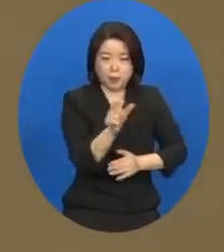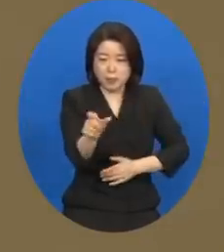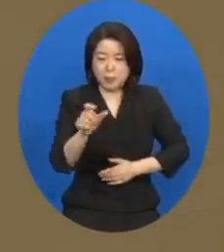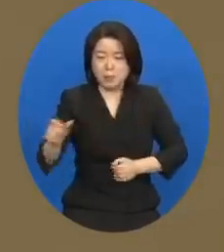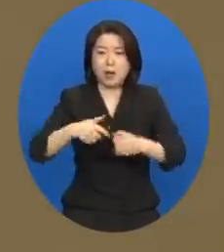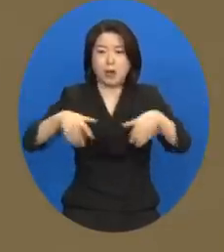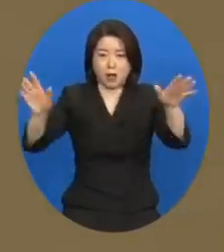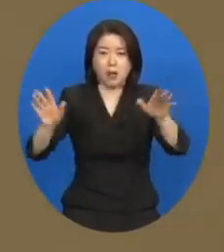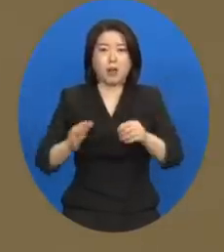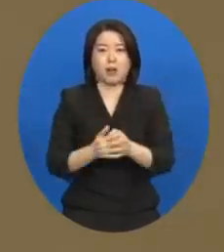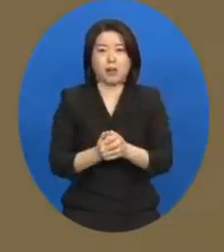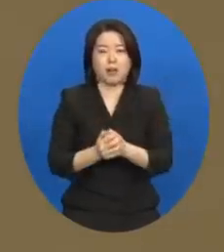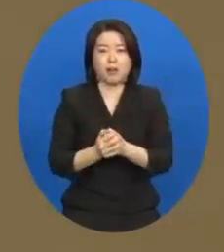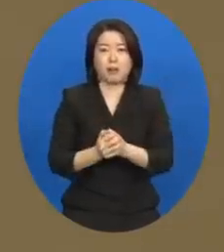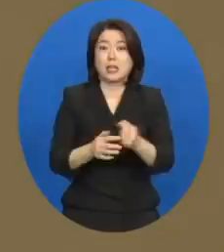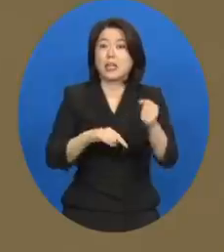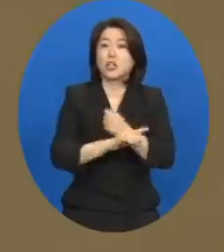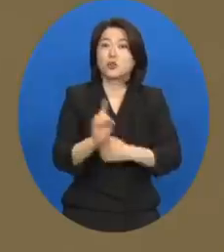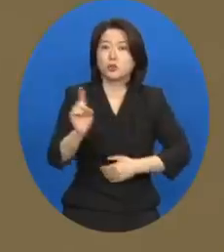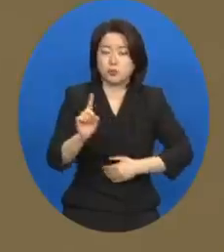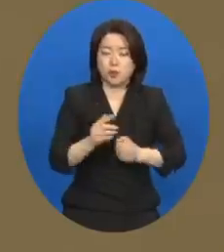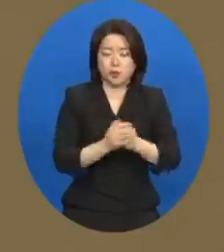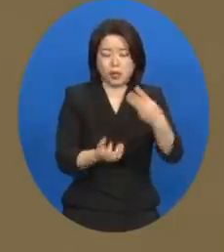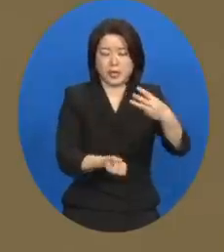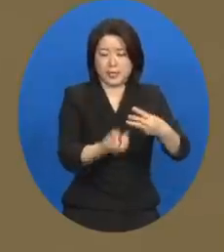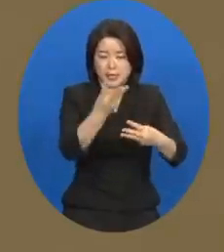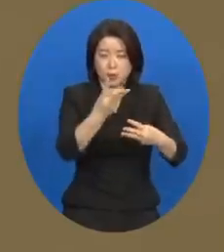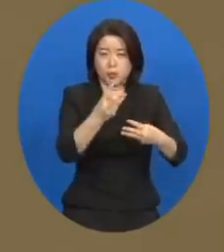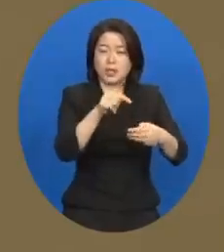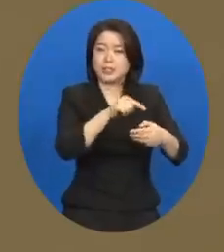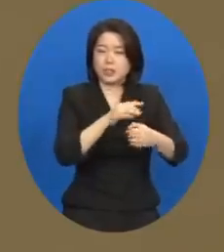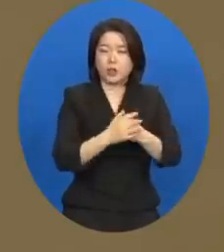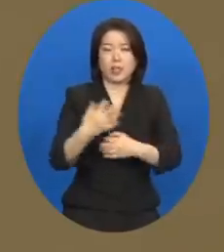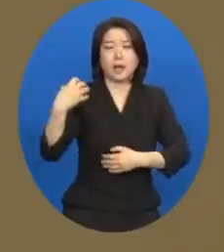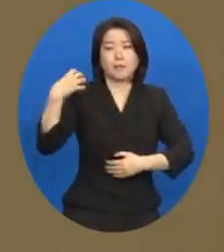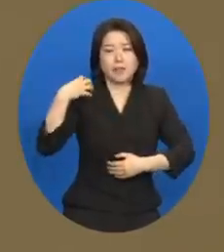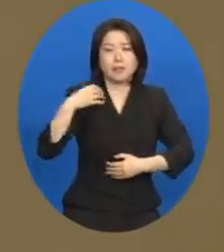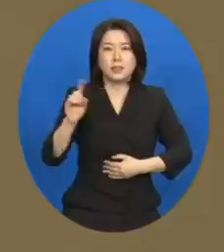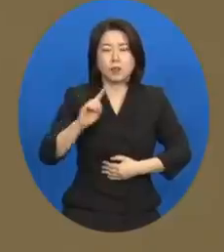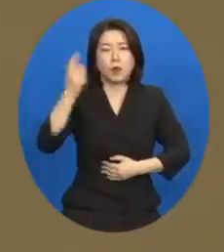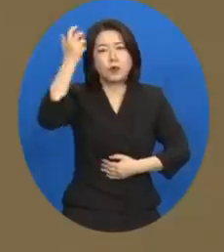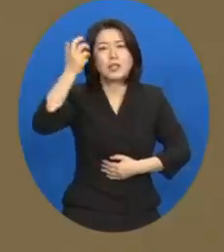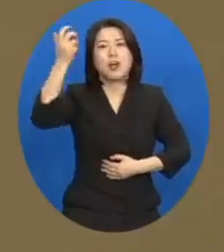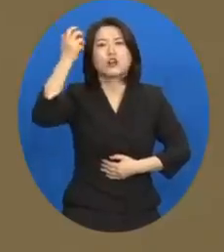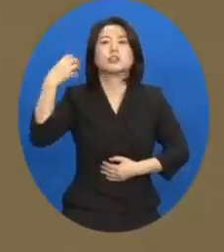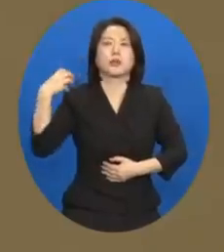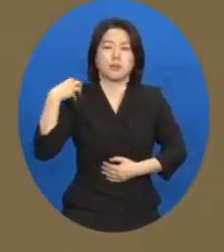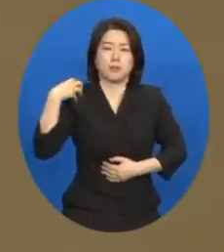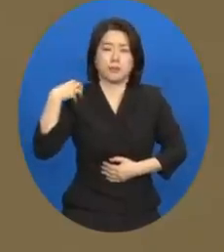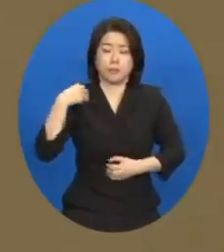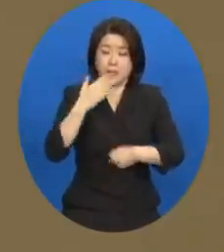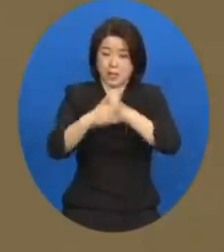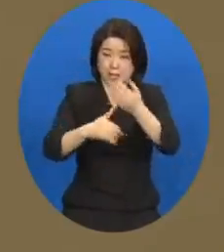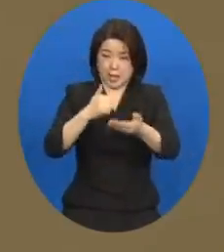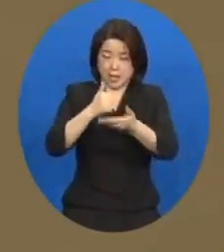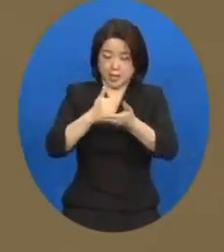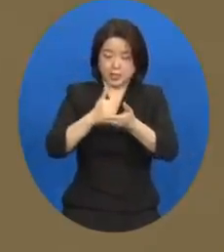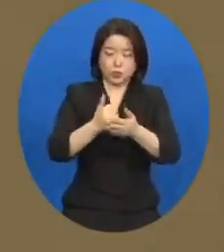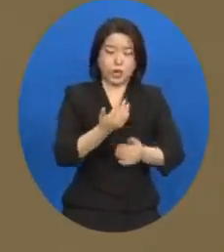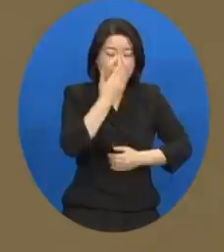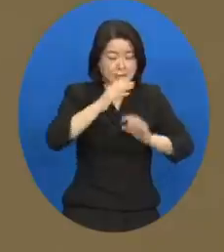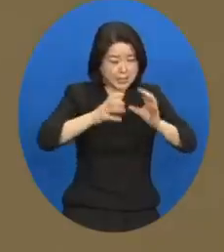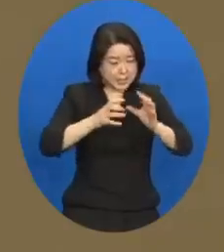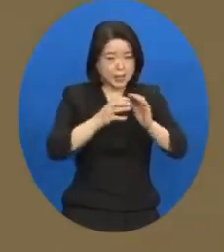이유는 레위 지파가 맡은 사명이 영적 사명이기 때문입니다. 하나님과의, 이스라엘 백성과